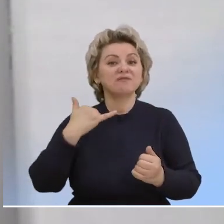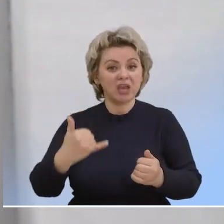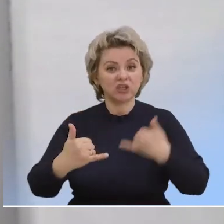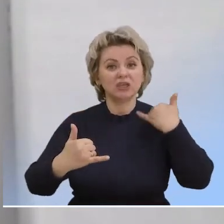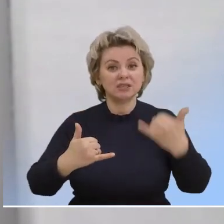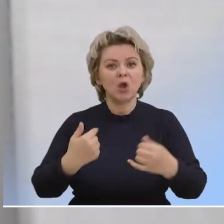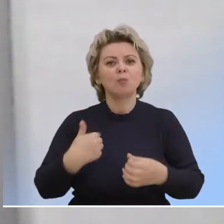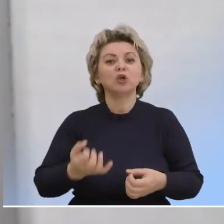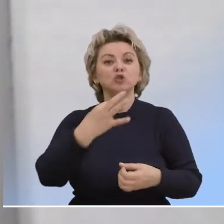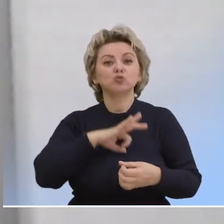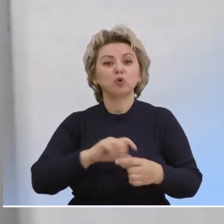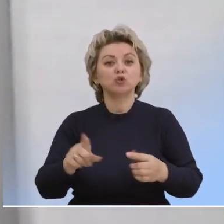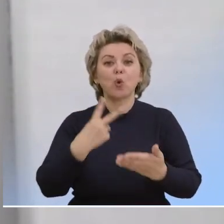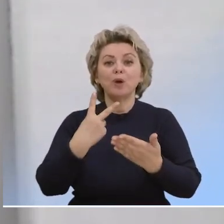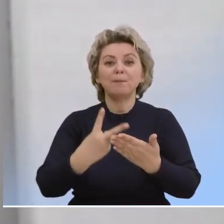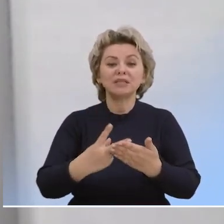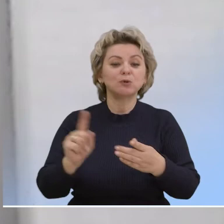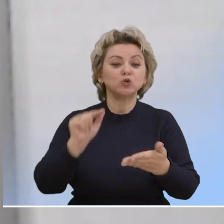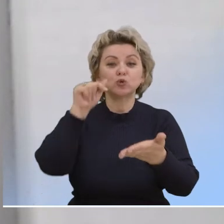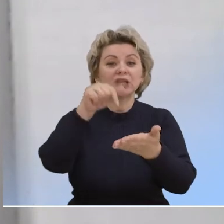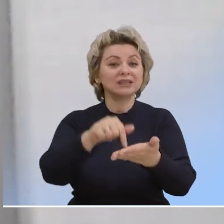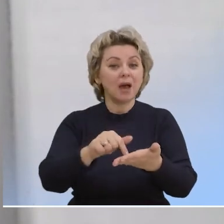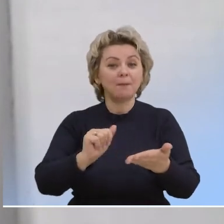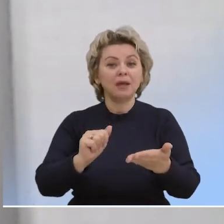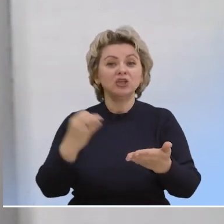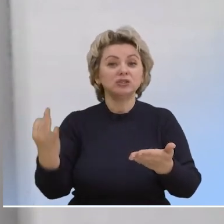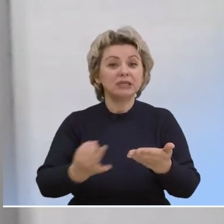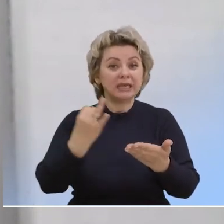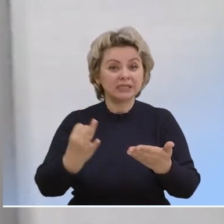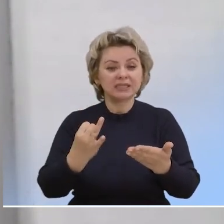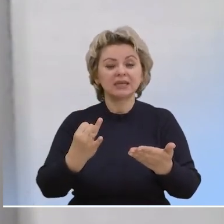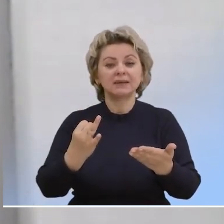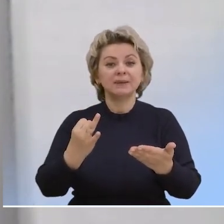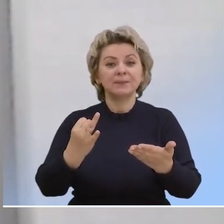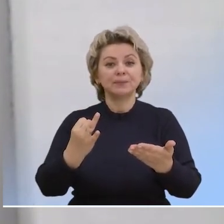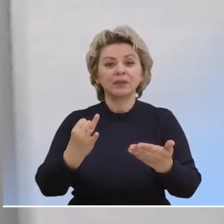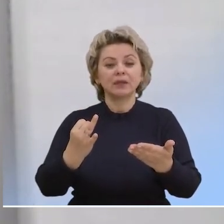мы используем их для того, чтобы смотреть документы, для того, чтобы